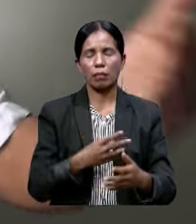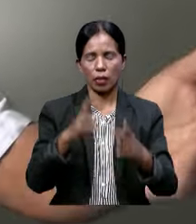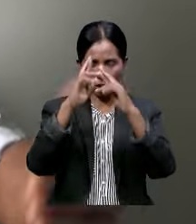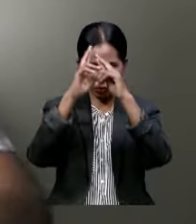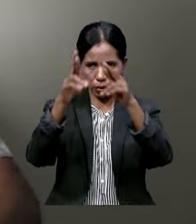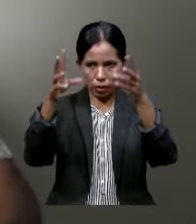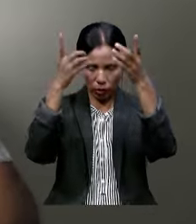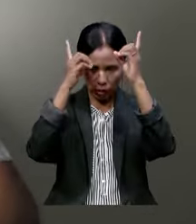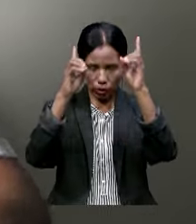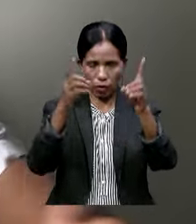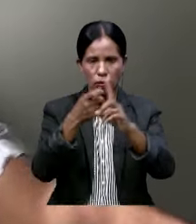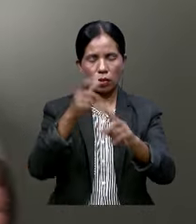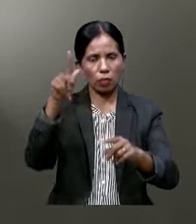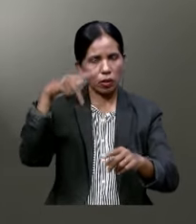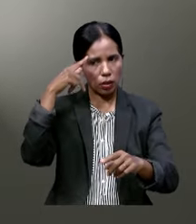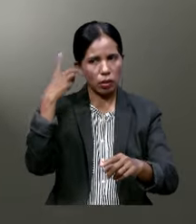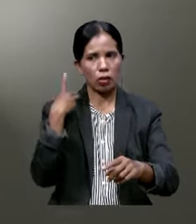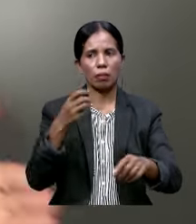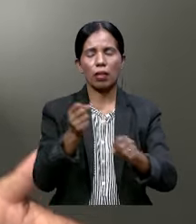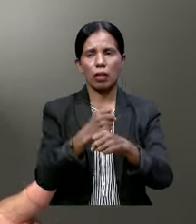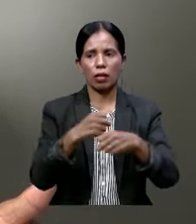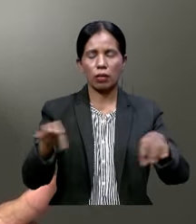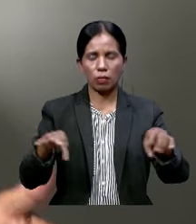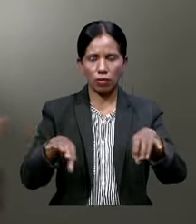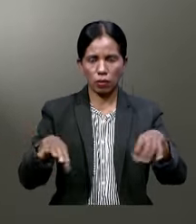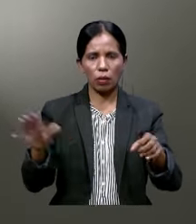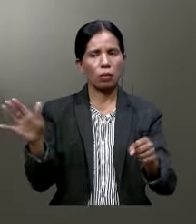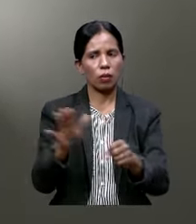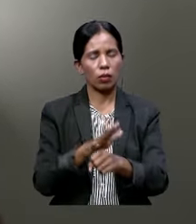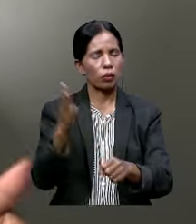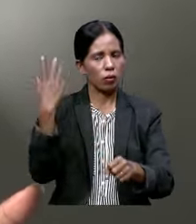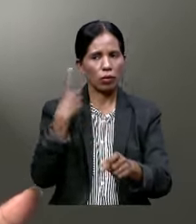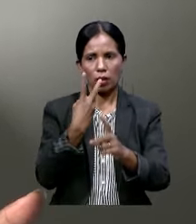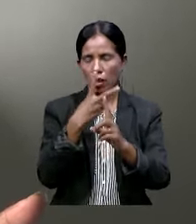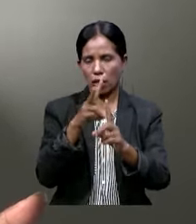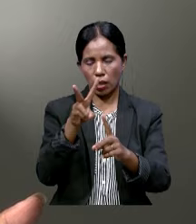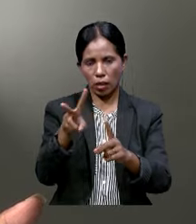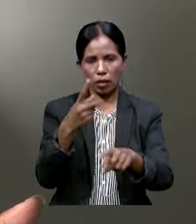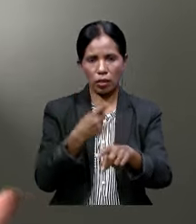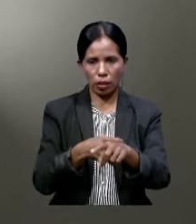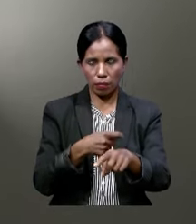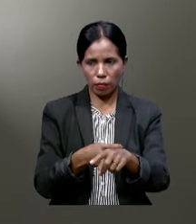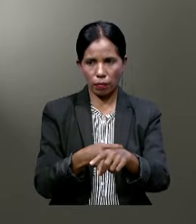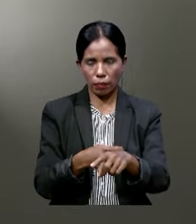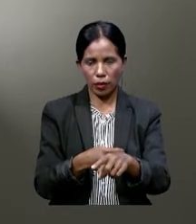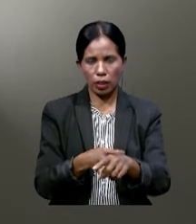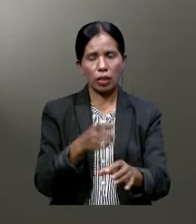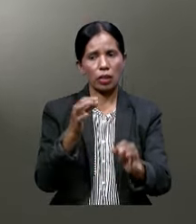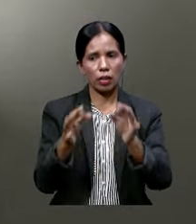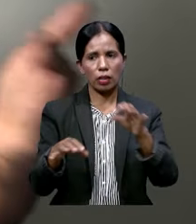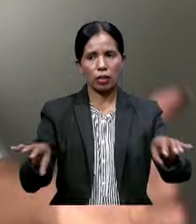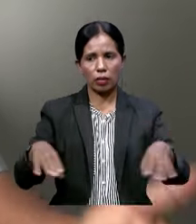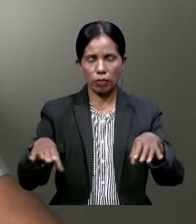di jauh mai ide mai politik. Mai be ami halus servisu ne completo. Ulung ne hare husi durasan tempo ne. Se o